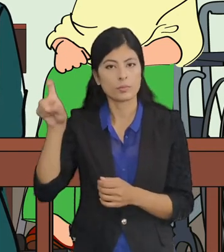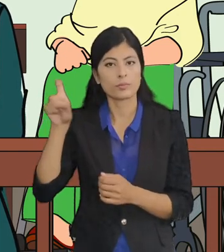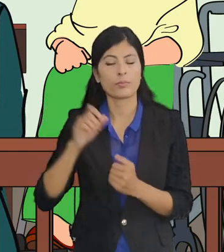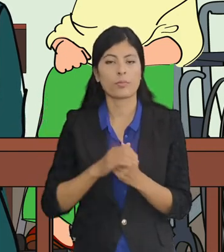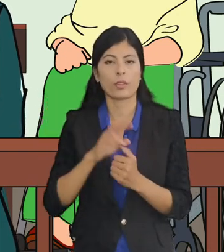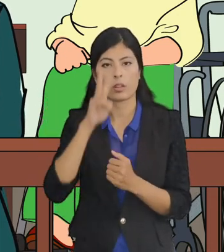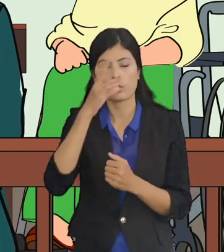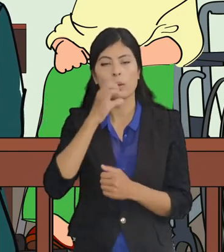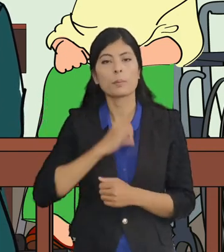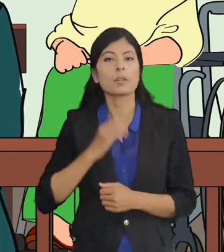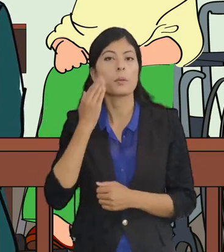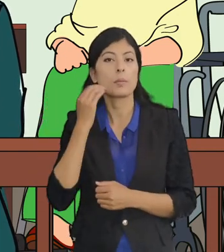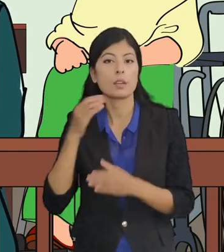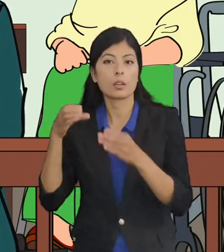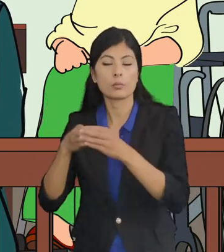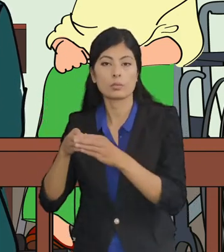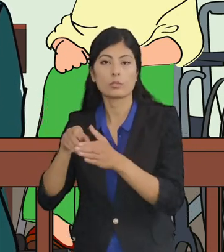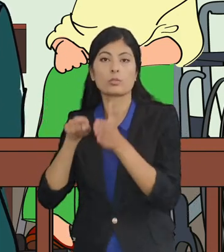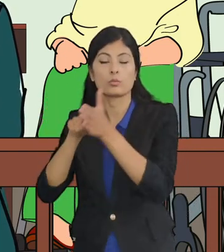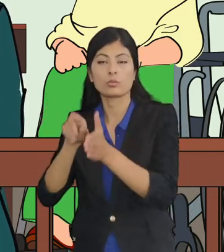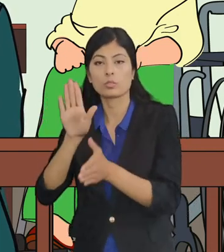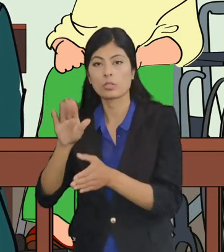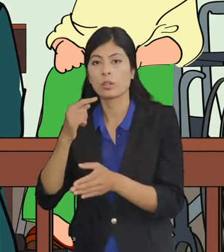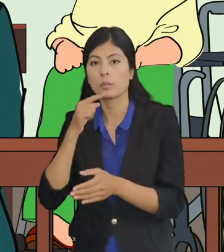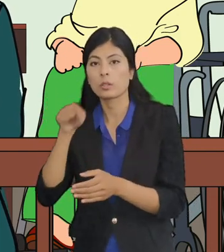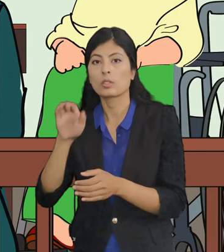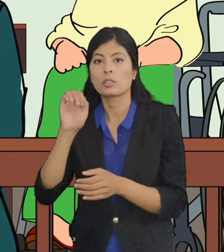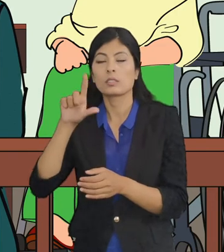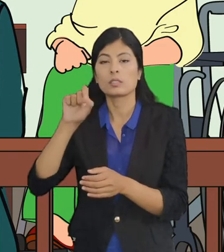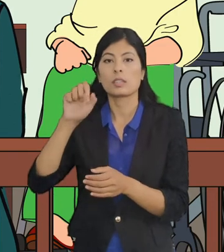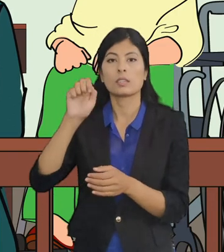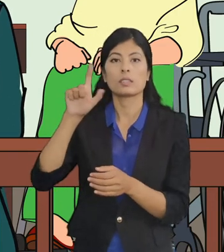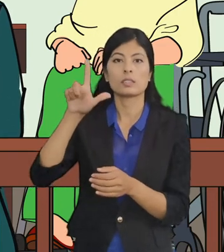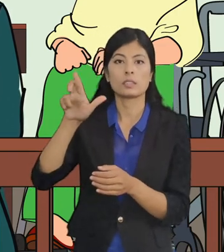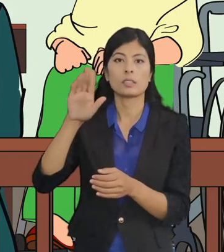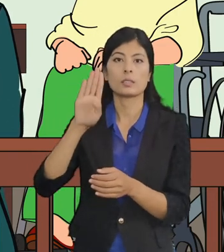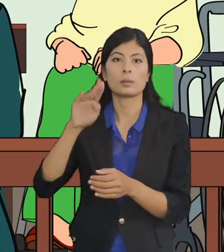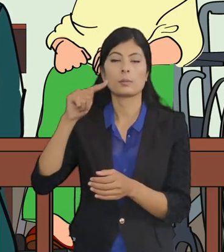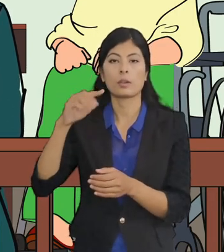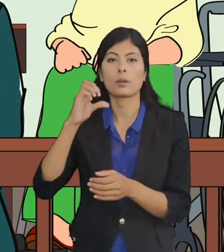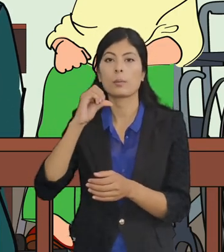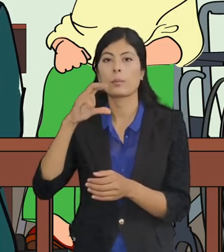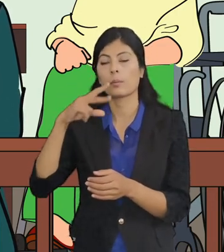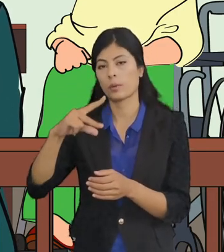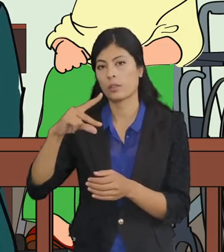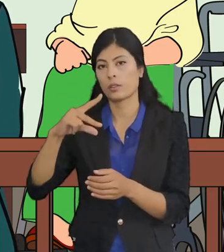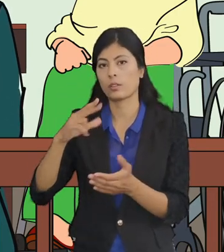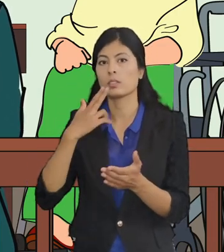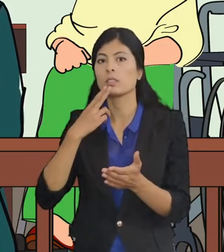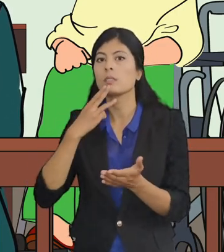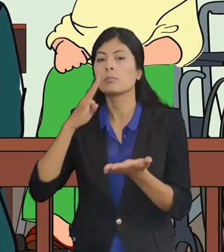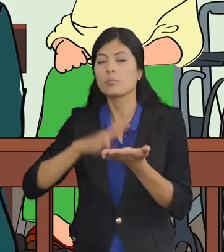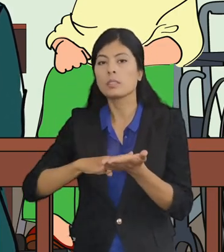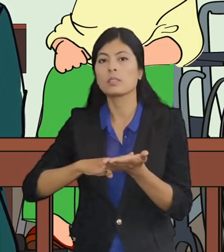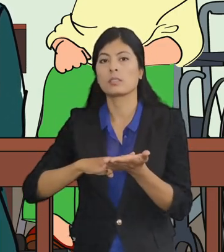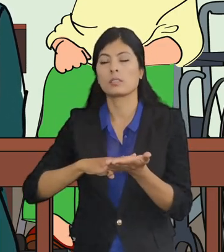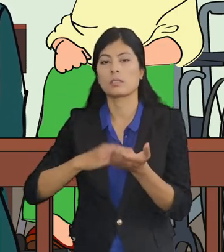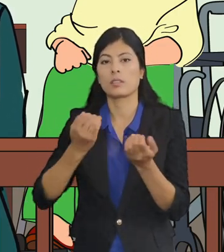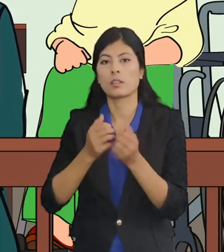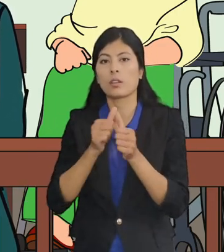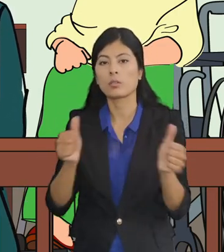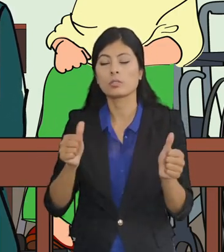वा पीडित महिला पक्ष रहेको उजुरीमा साक्षी बकपत्रको लागि तोकिएको तारिकको दिन उपस्थित नभएको